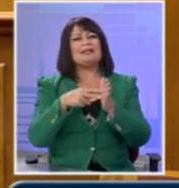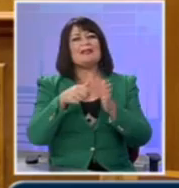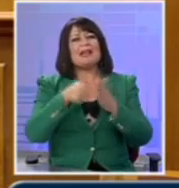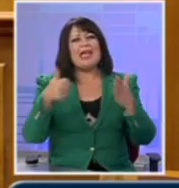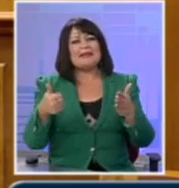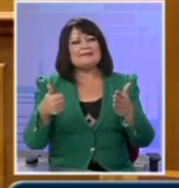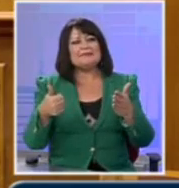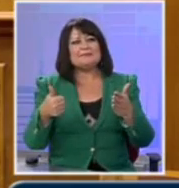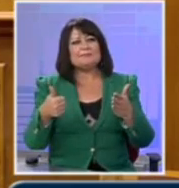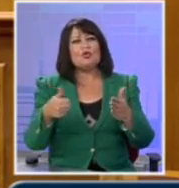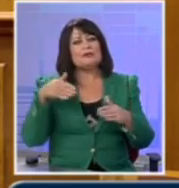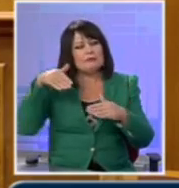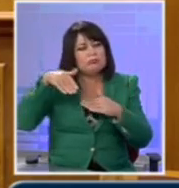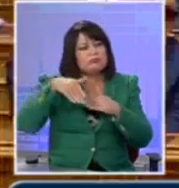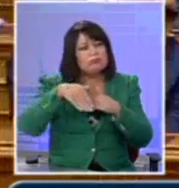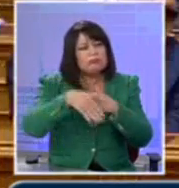αποτελέσματα.